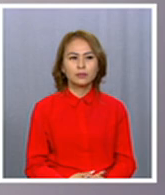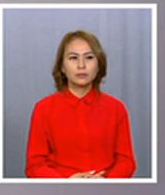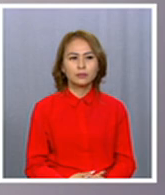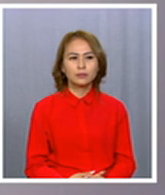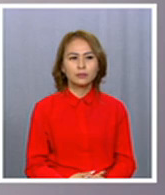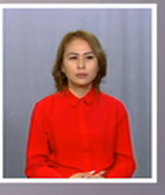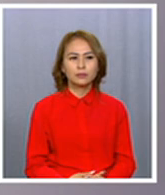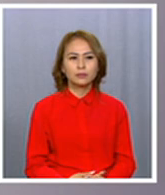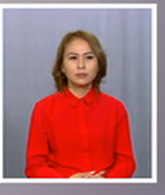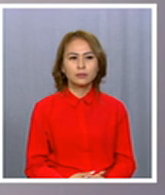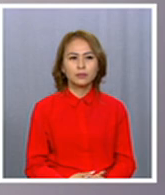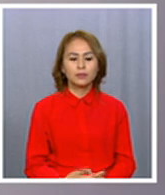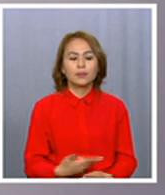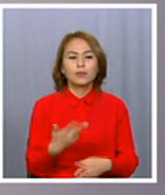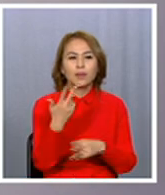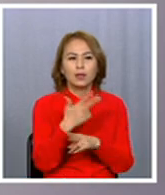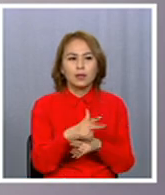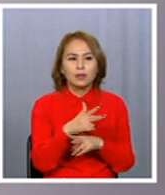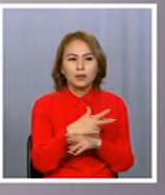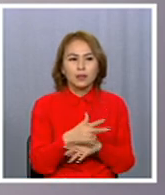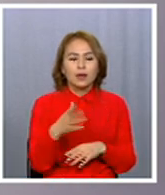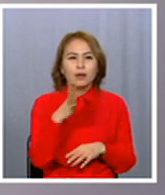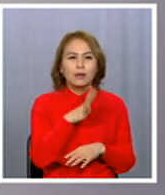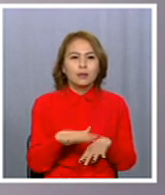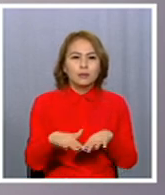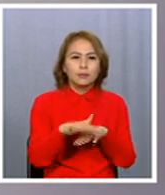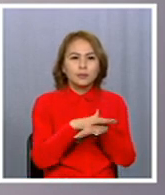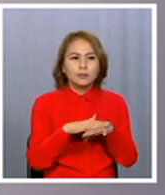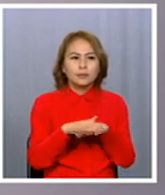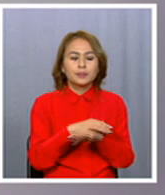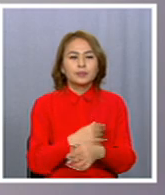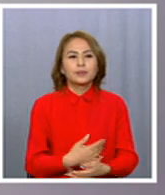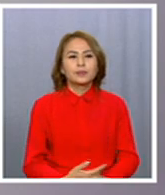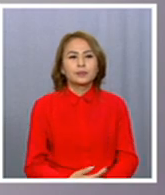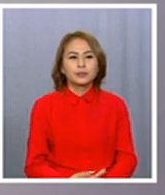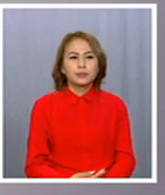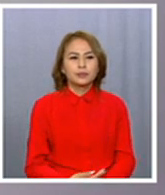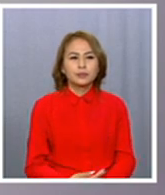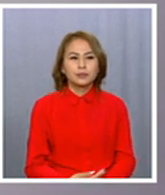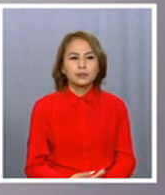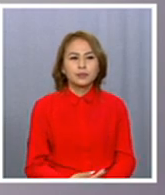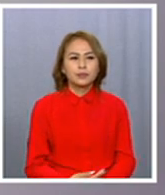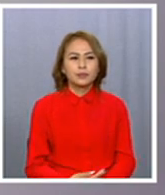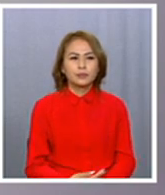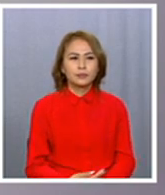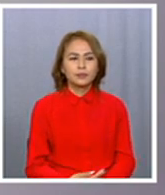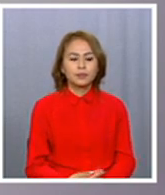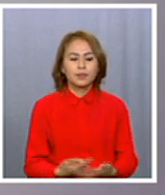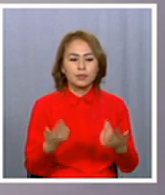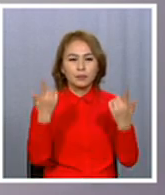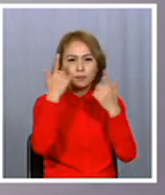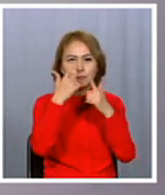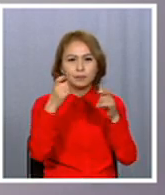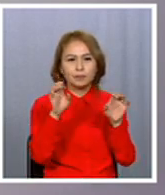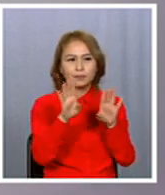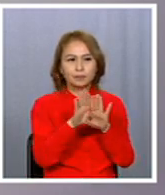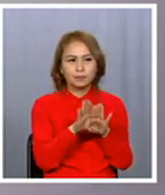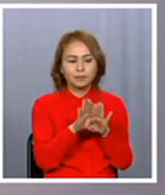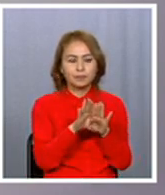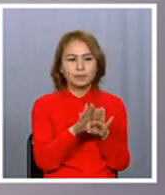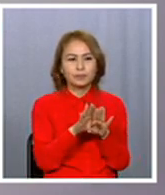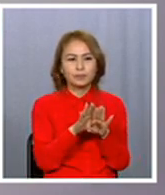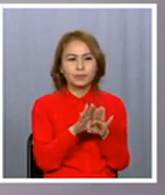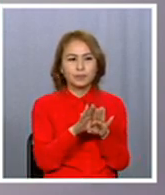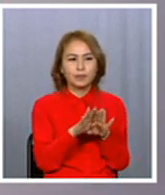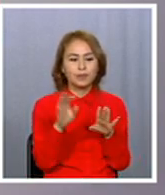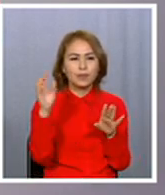Оқушылар, бейне материалдан аспан денелері туралы, күн жүйесі туралы ақпарат алдыңыздар. Ал